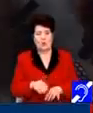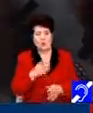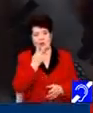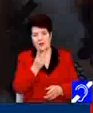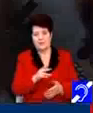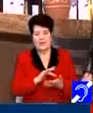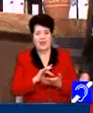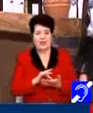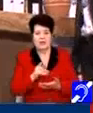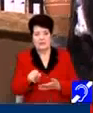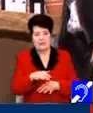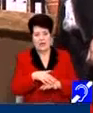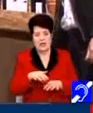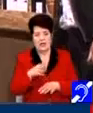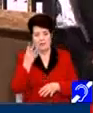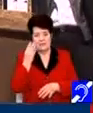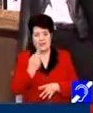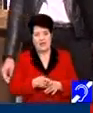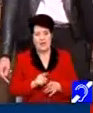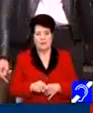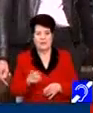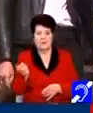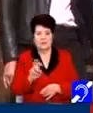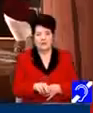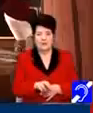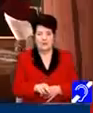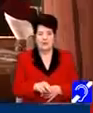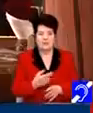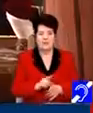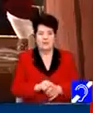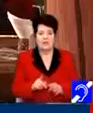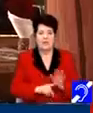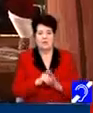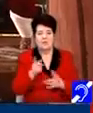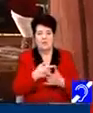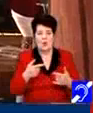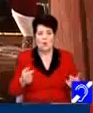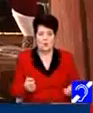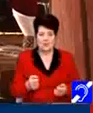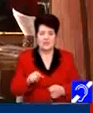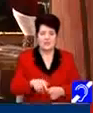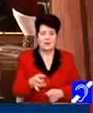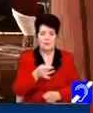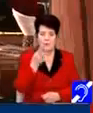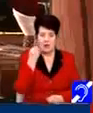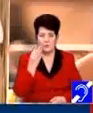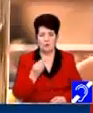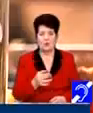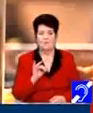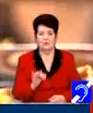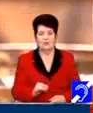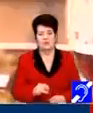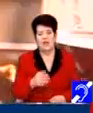din Basarabia. Într-un top 10 al țărilor de unde vin turiștii străini care au noptat la un hotel sau o pensiune din Republica Moldova, intră